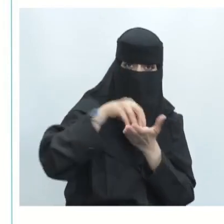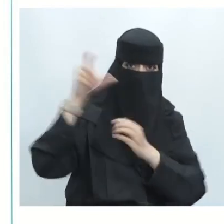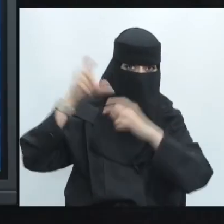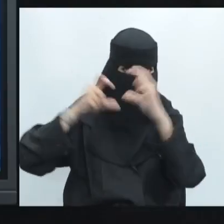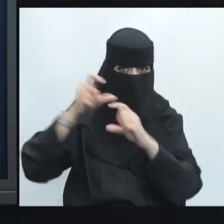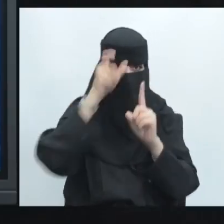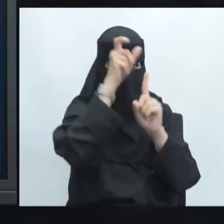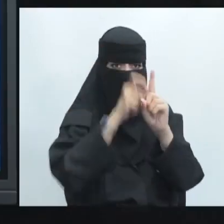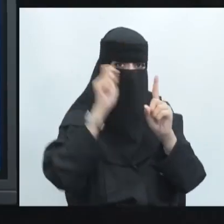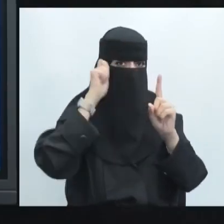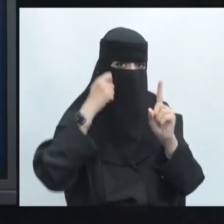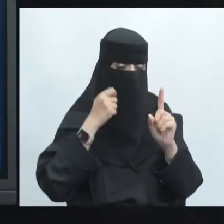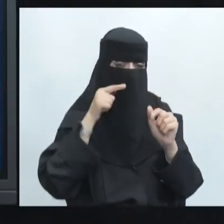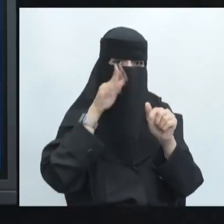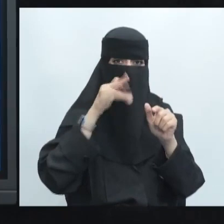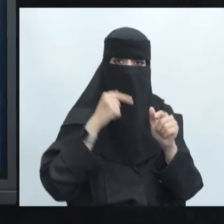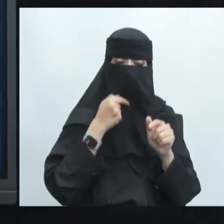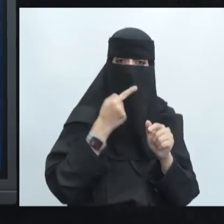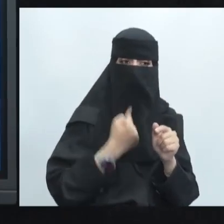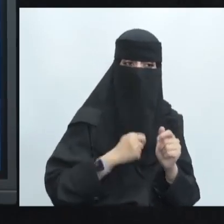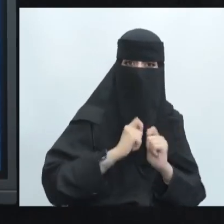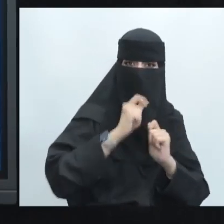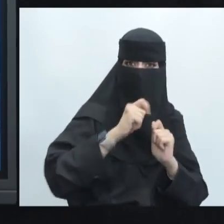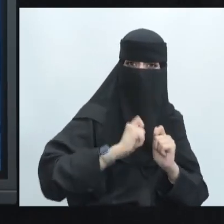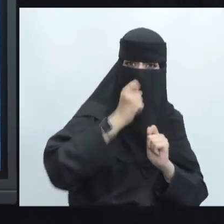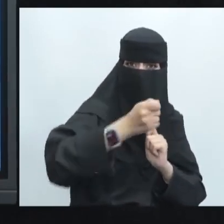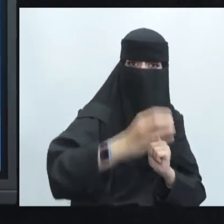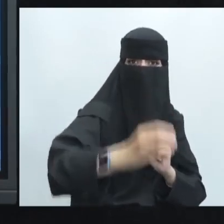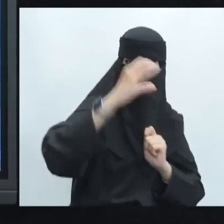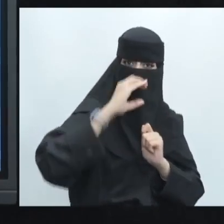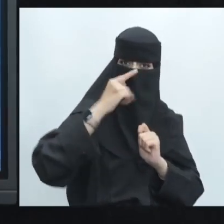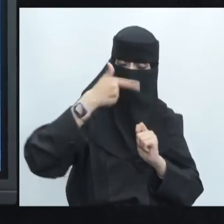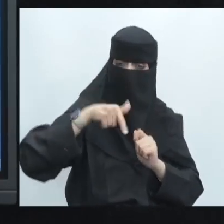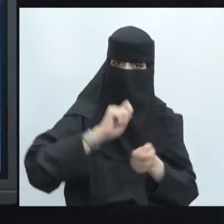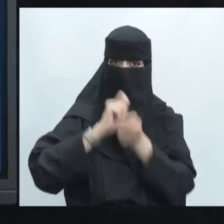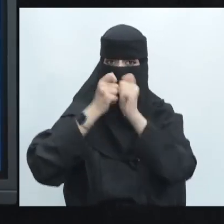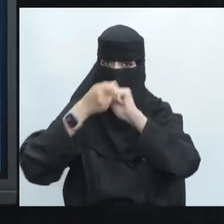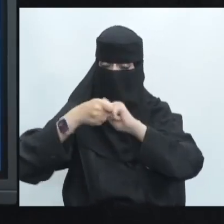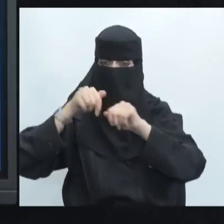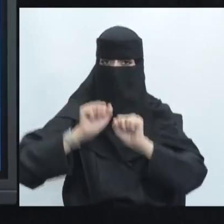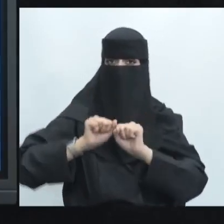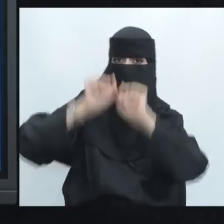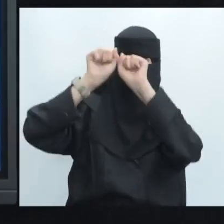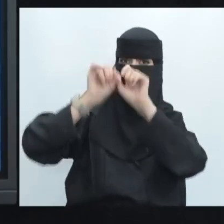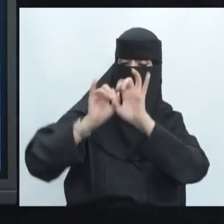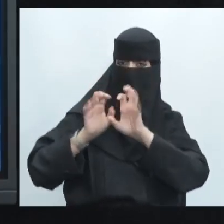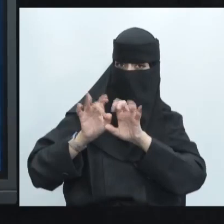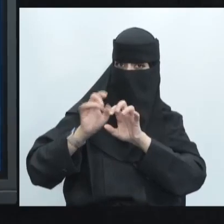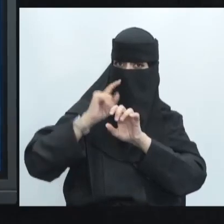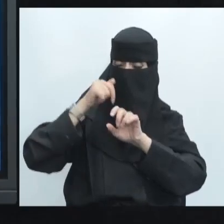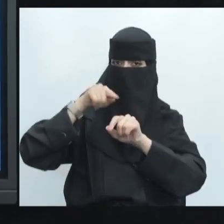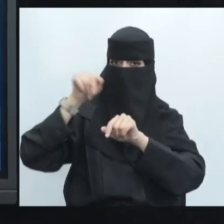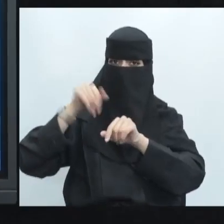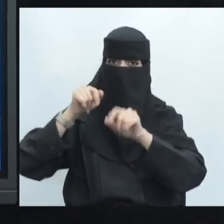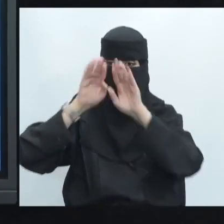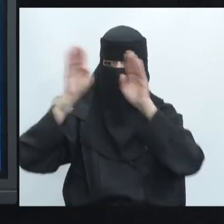ان تقدم له المبالغ لكي يحول متجره من متجر مادي الى البيع لمطعم عبر